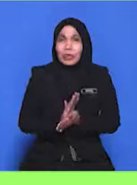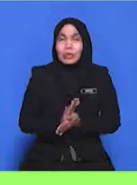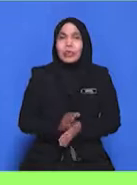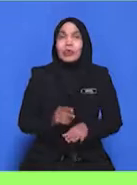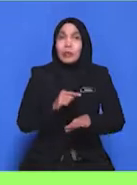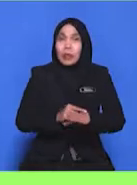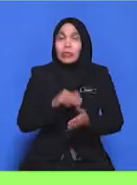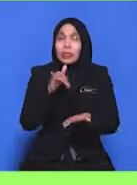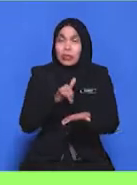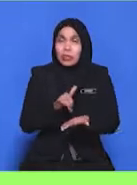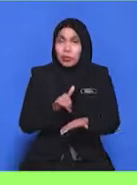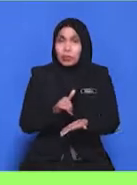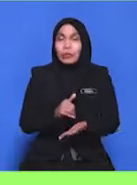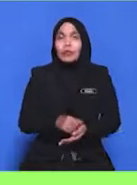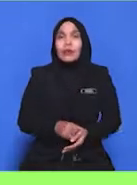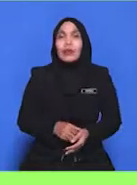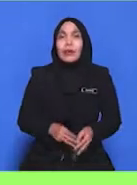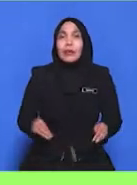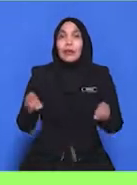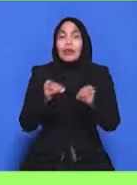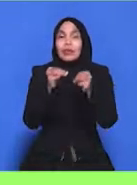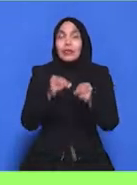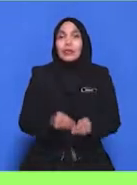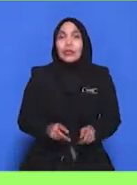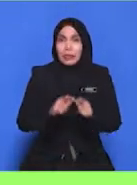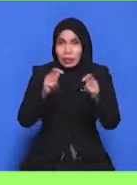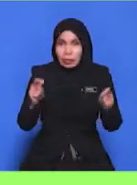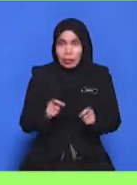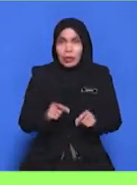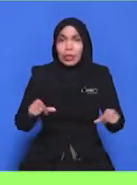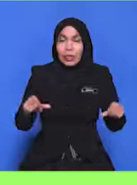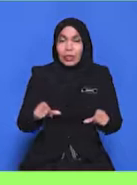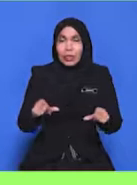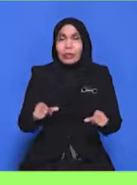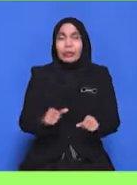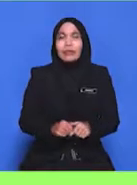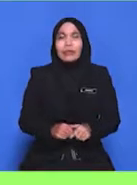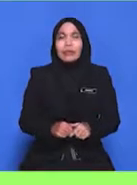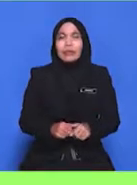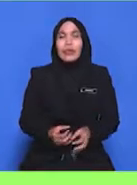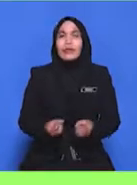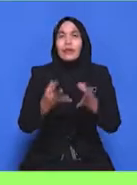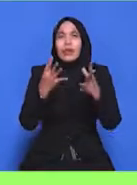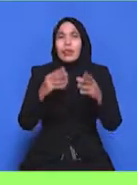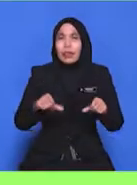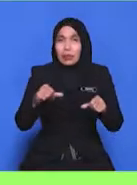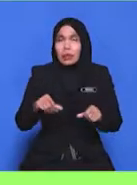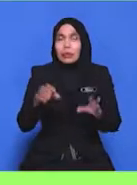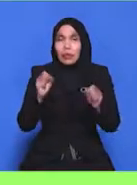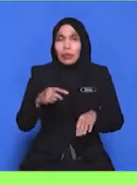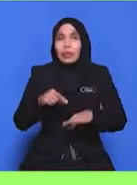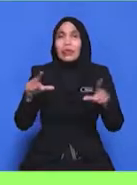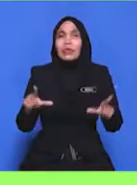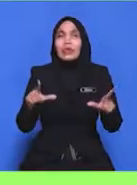adalah menjadi tempat yang aktif di mana banyak aktiviti boleh dilakukan di dalam masjid tersebut